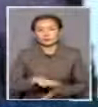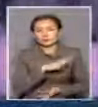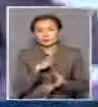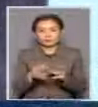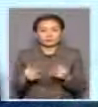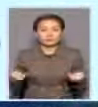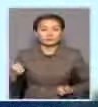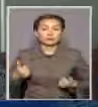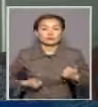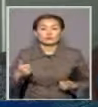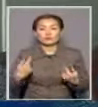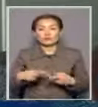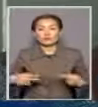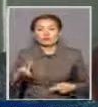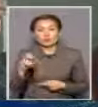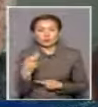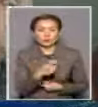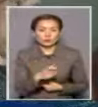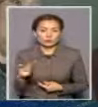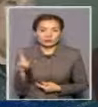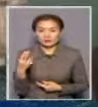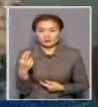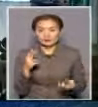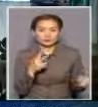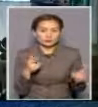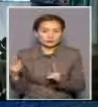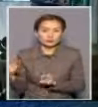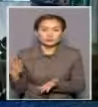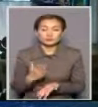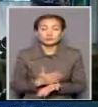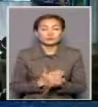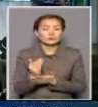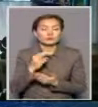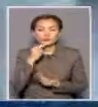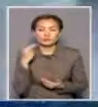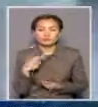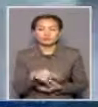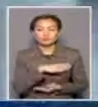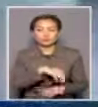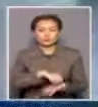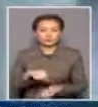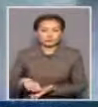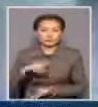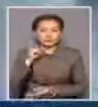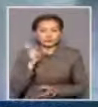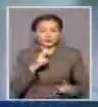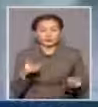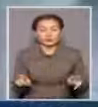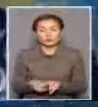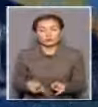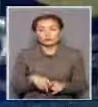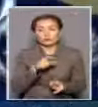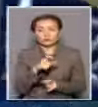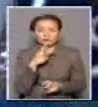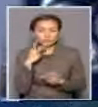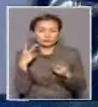көрсетті. Сайыс кезінде түрлі ұлт өкілдерінің ұлттық биі паш етілді. Жоғары деңгейде өнер көрсеткен жас бишілерге қазылар